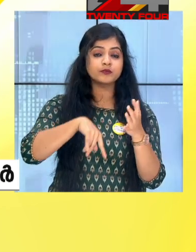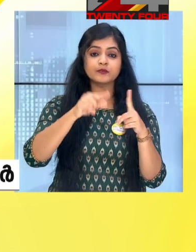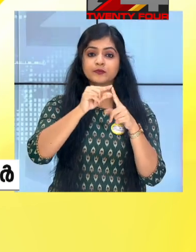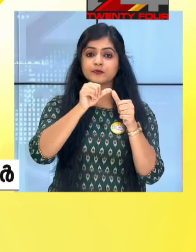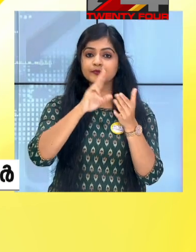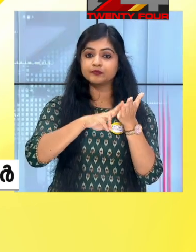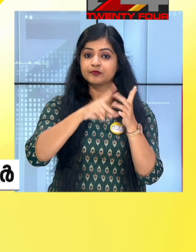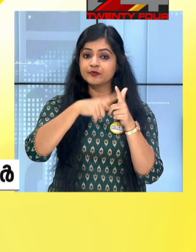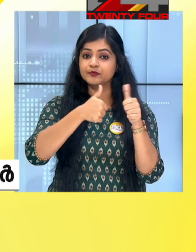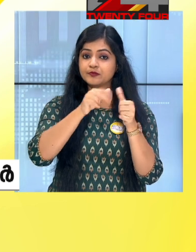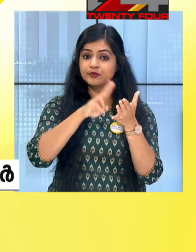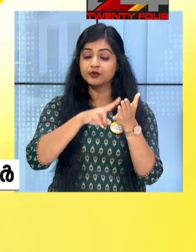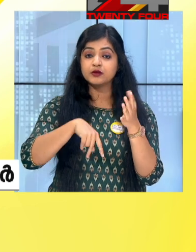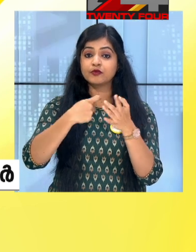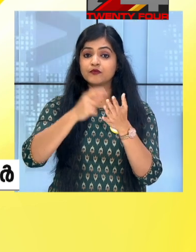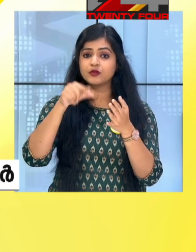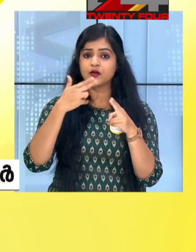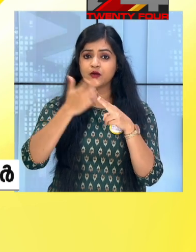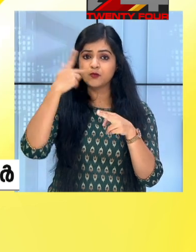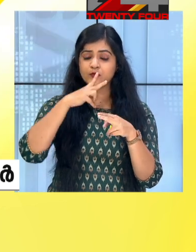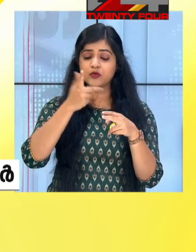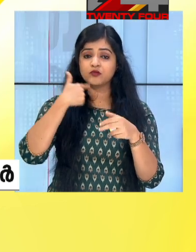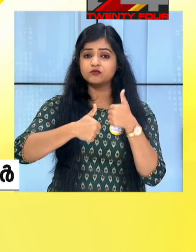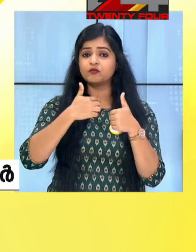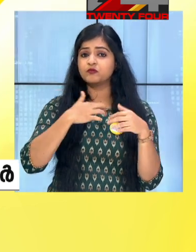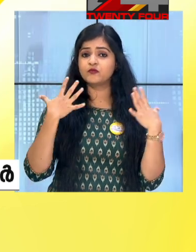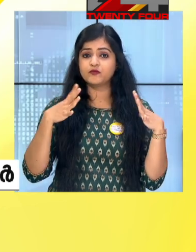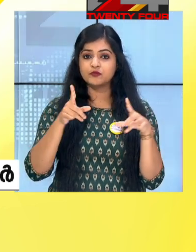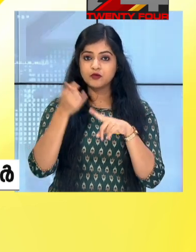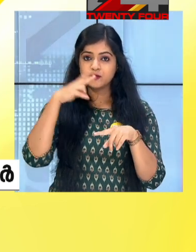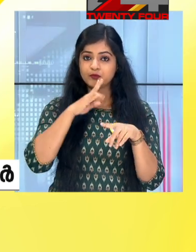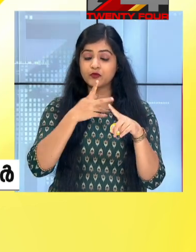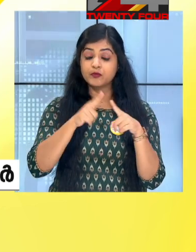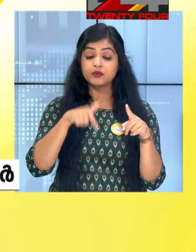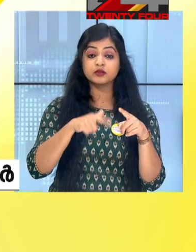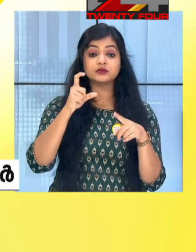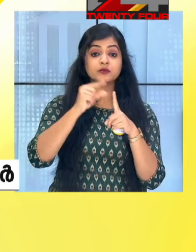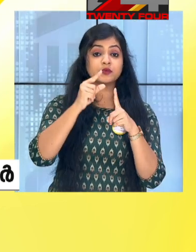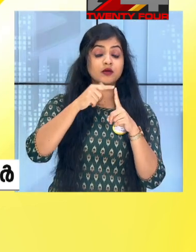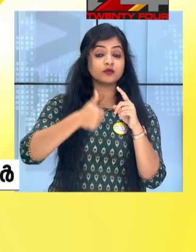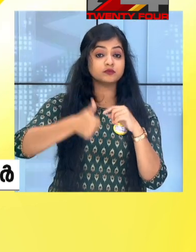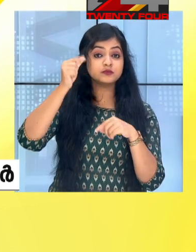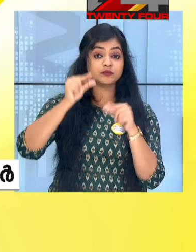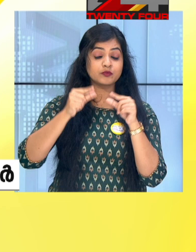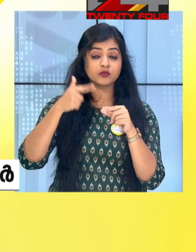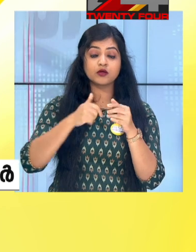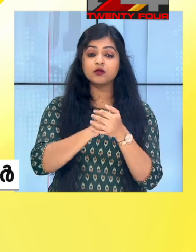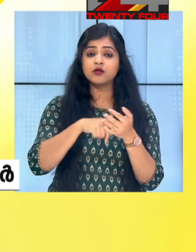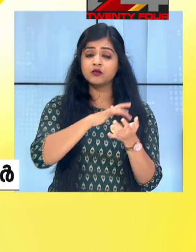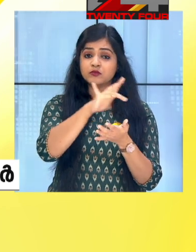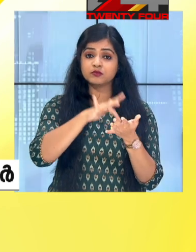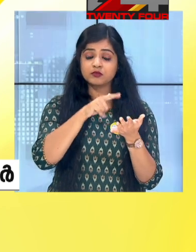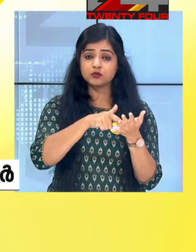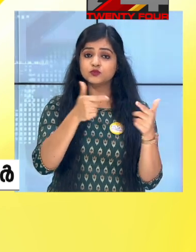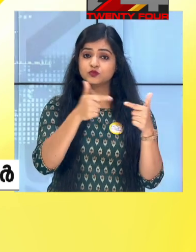ഉയർന്നു കേട്ട പേരാണ്. പന്ന്യൻ രവീന്ദ്രൻ മത്സരിക്കാൻ വിമുഖത കാണിച്ചെങ്കിലും പിന്നീട് CPI സംസ്ഥാന സെക്രട്ടറി ബിനോയ് വിശ്വം അടക്കമുള്ള മുതിർന്ന നേതാക്കൾ മണ്ഡലത്തിലെ സാഹചര്യവും അതേപോലെ തന്നെ